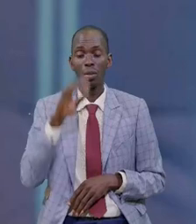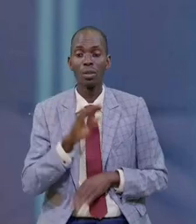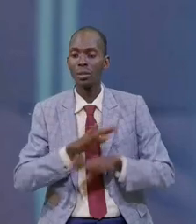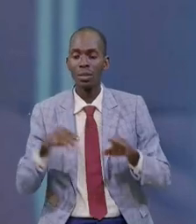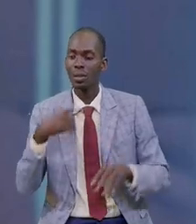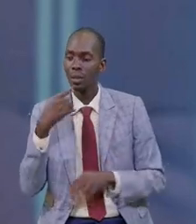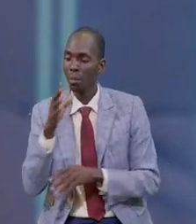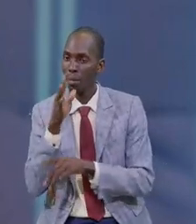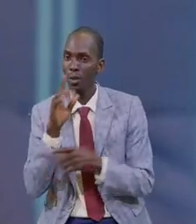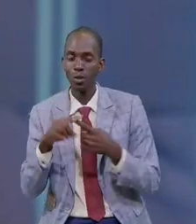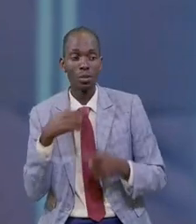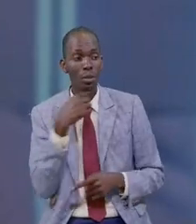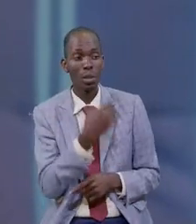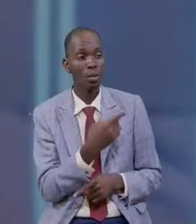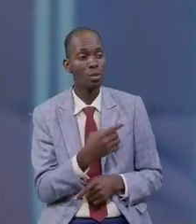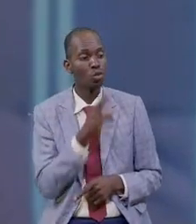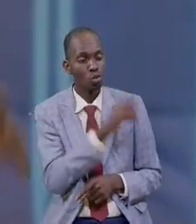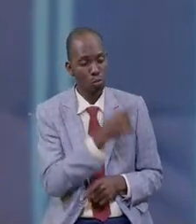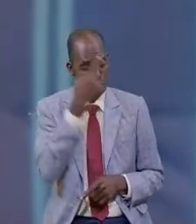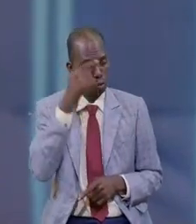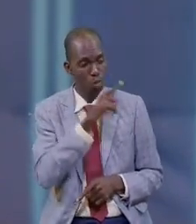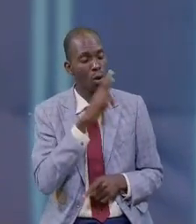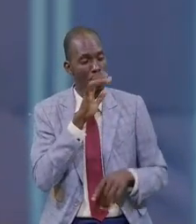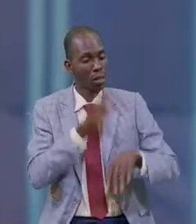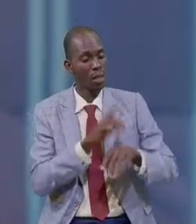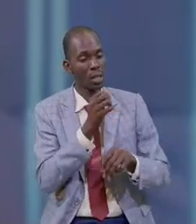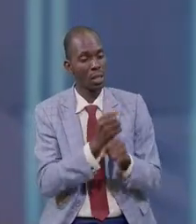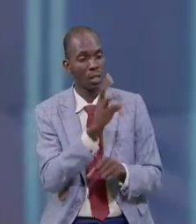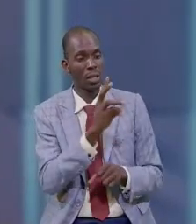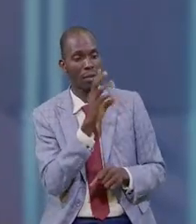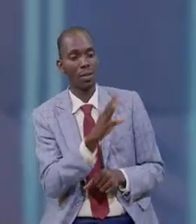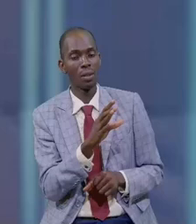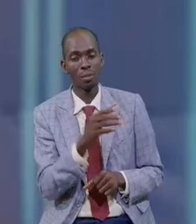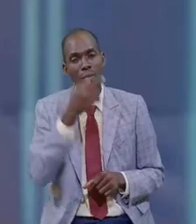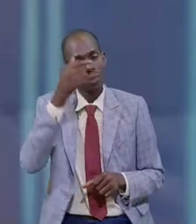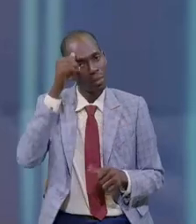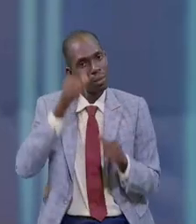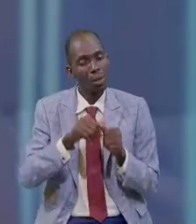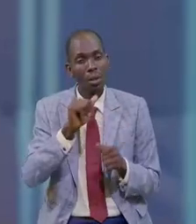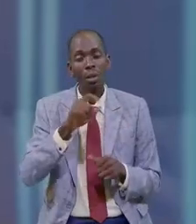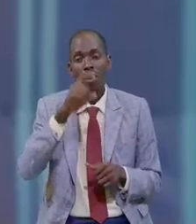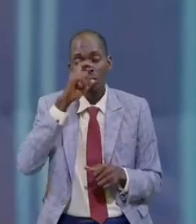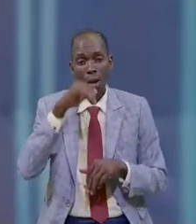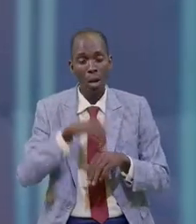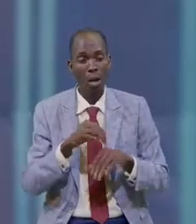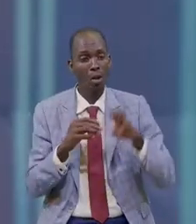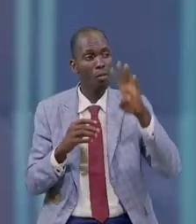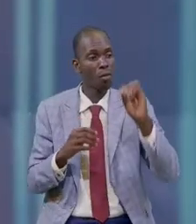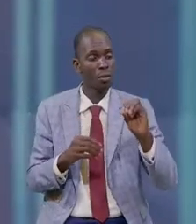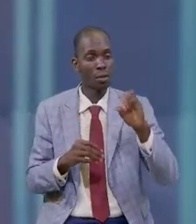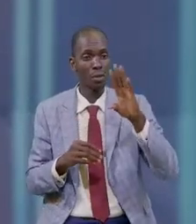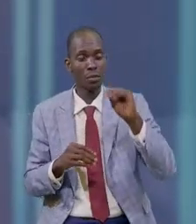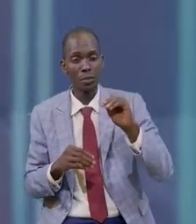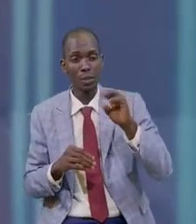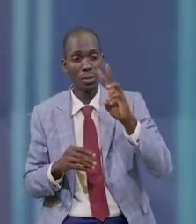hein dis-lui que tu as 65 ans et un un essensé à 60 c'est son ans